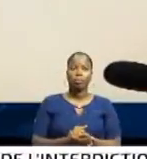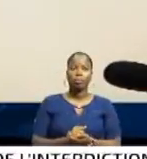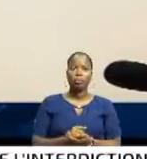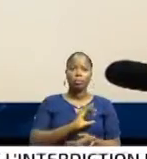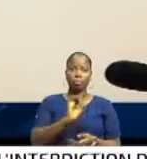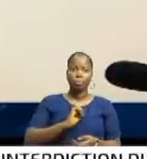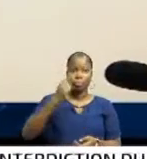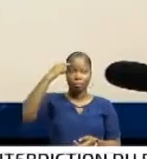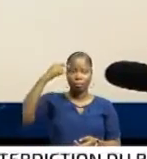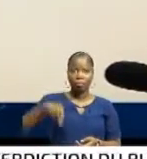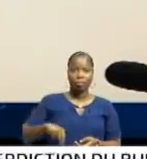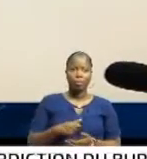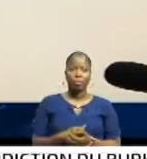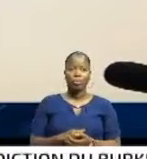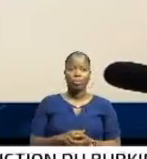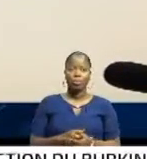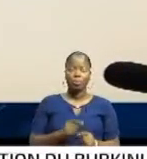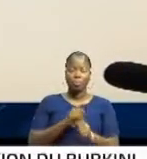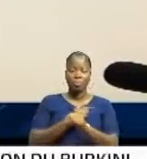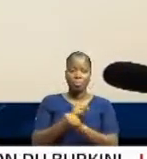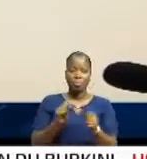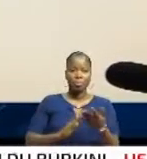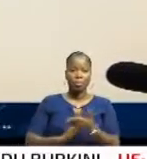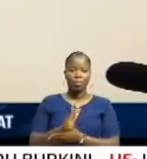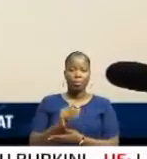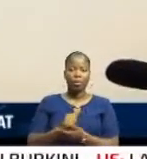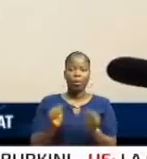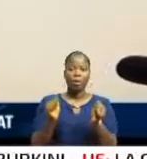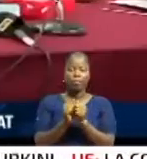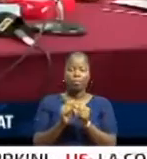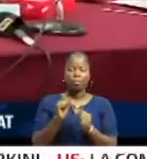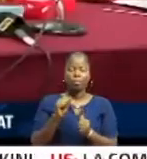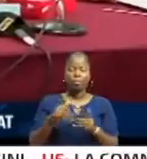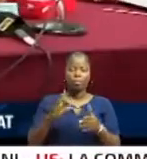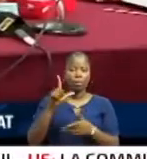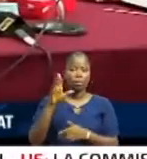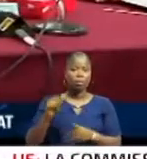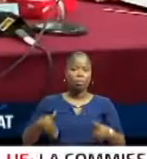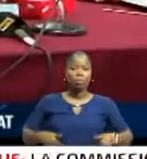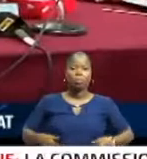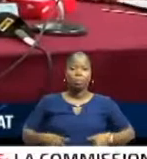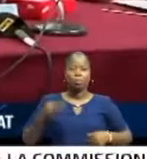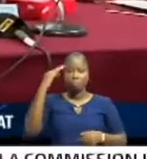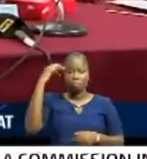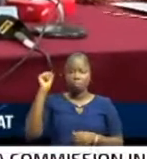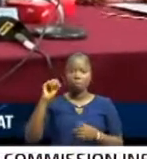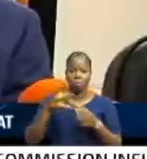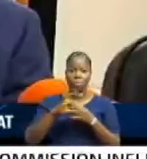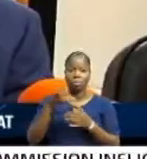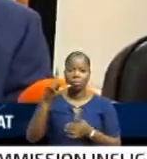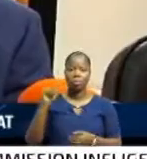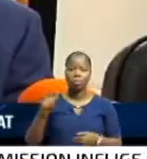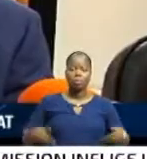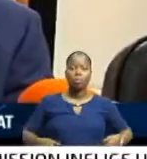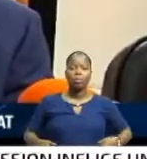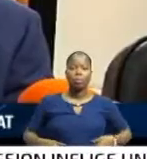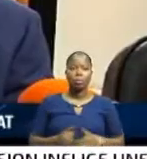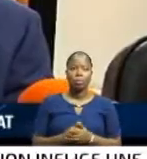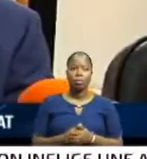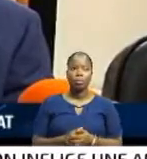ces deux jours là vous pourrez avec les jeunes le ministre de la jeunesse de l'emploi et de la construction